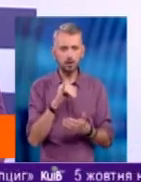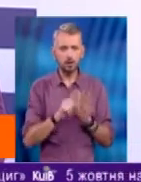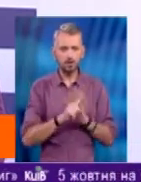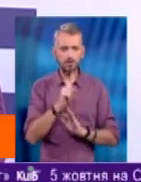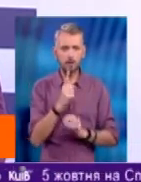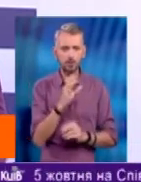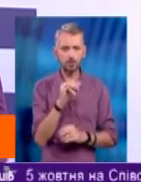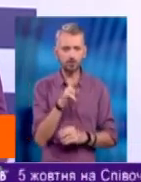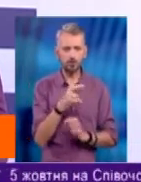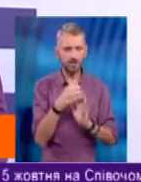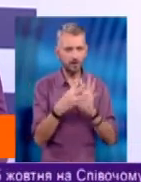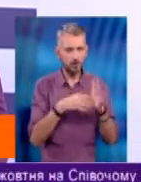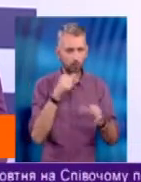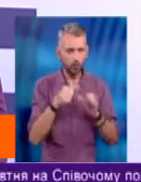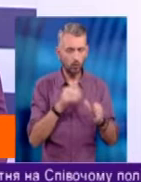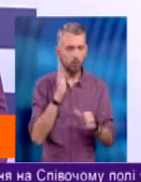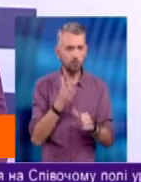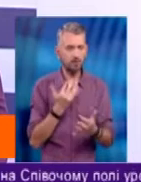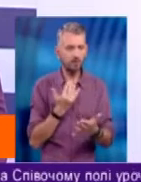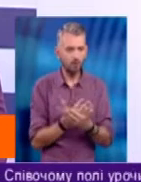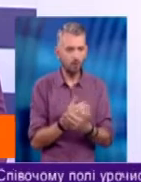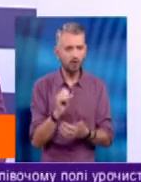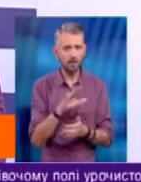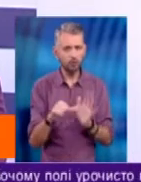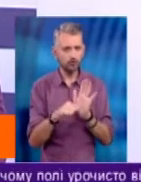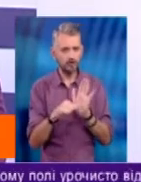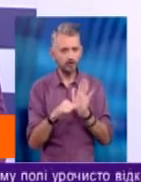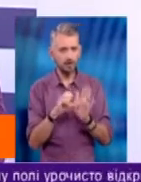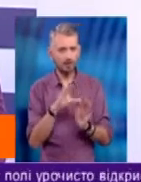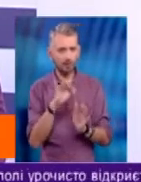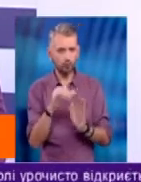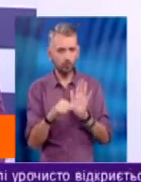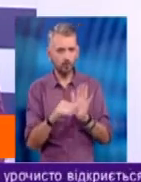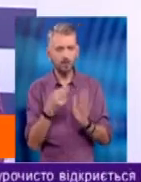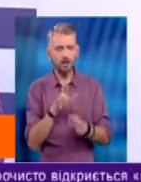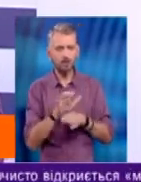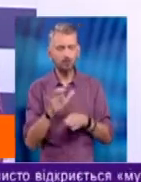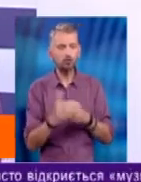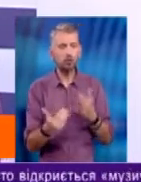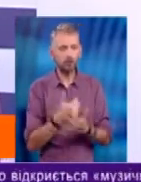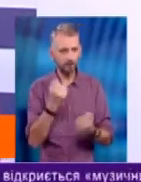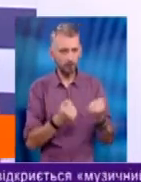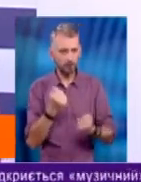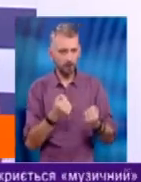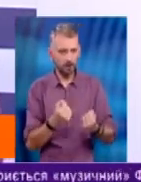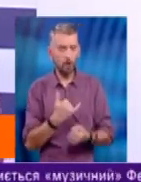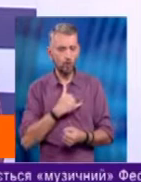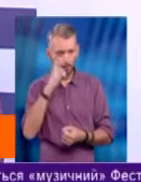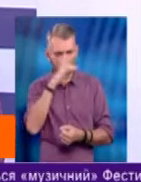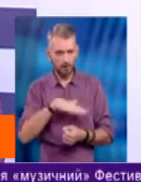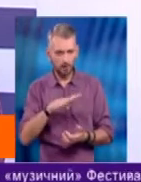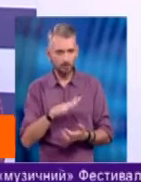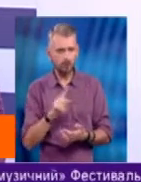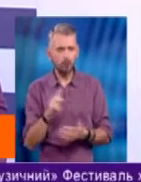1 січня 2019 року буде вимога Євро-6. Це тільки для випуску нових автомобілів. А в нас в країні для того,